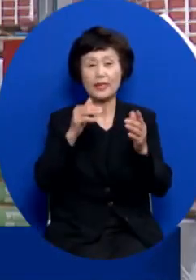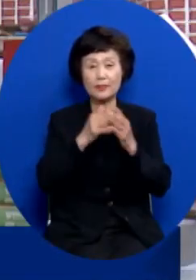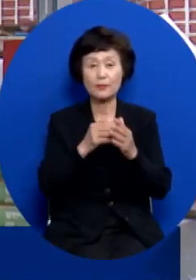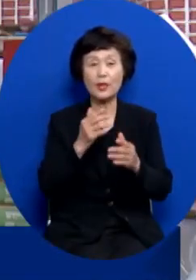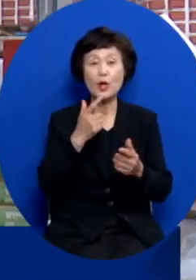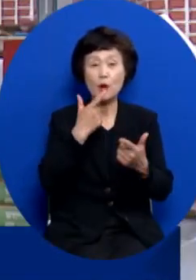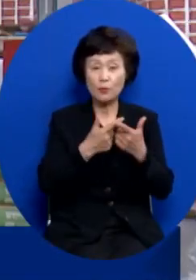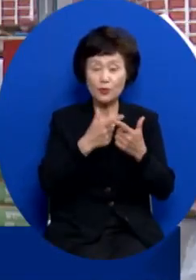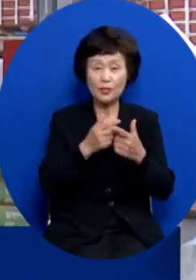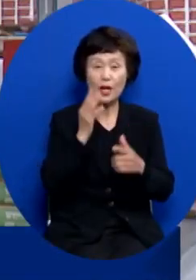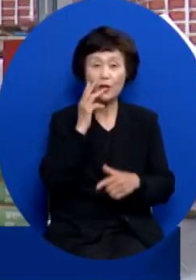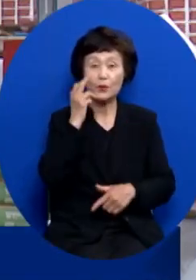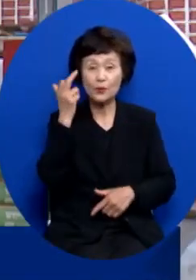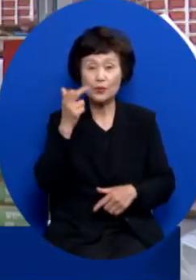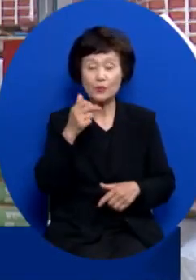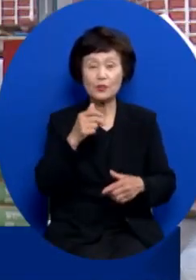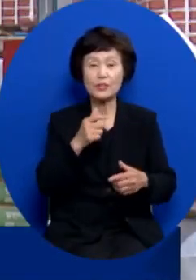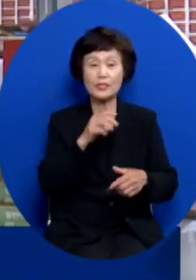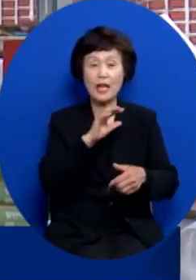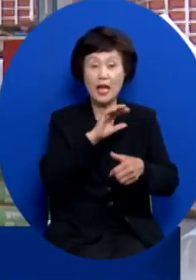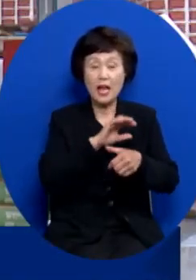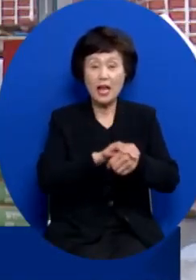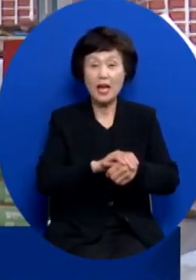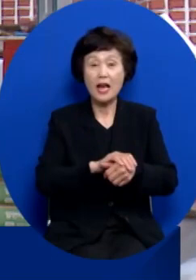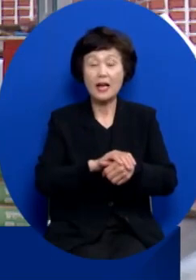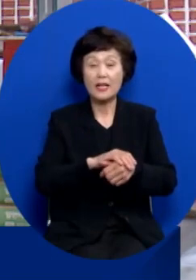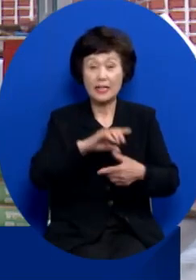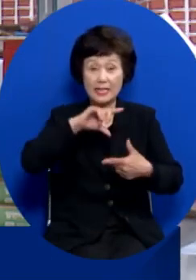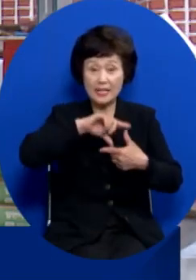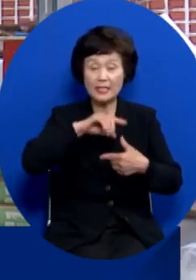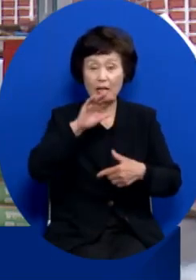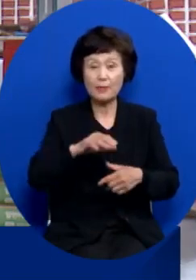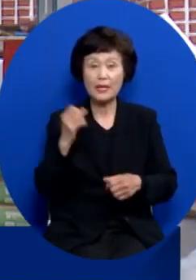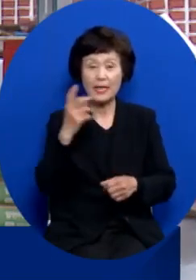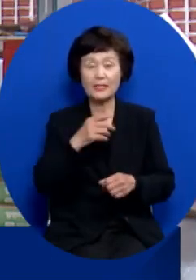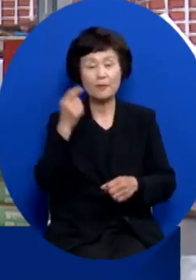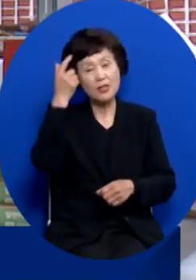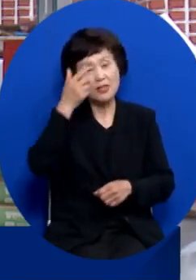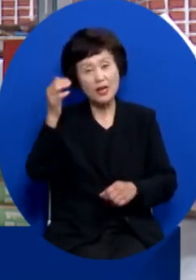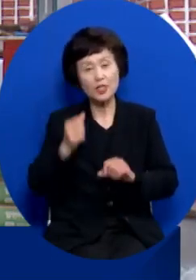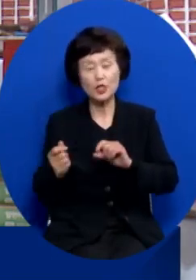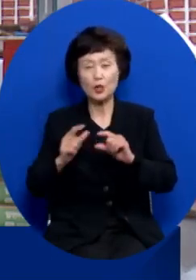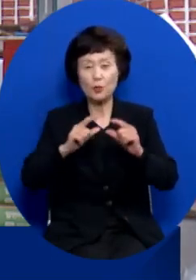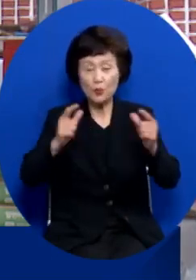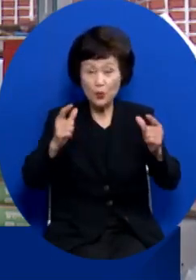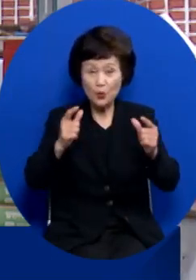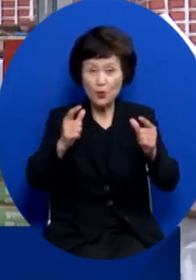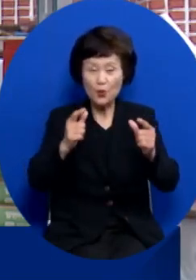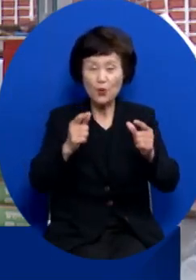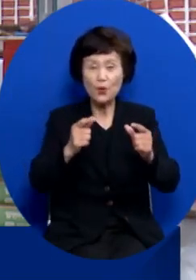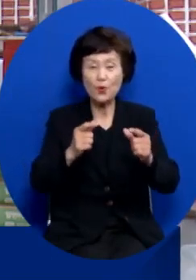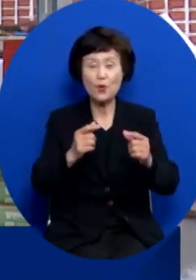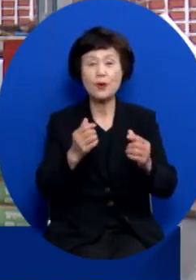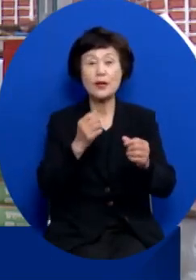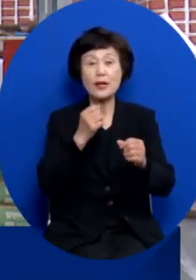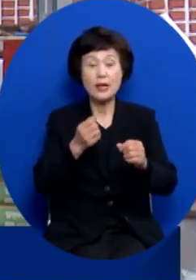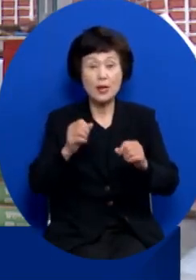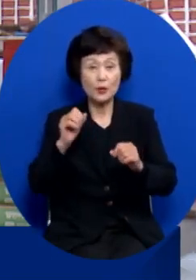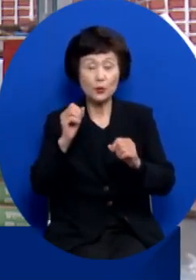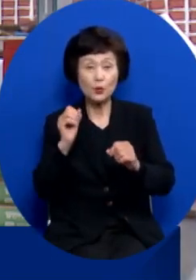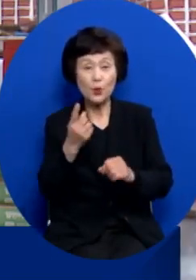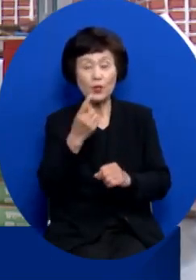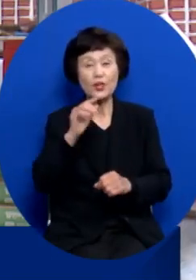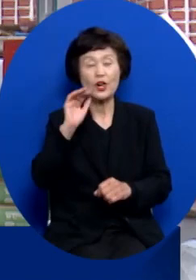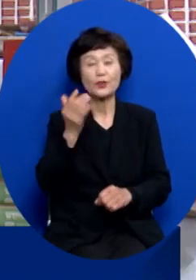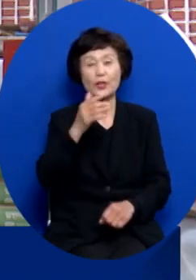울산 경남의 다시 한번 영적 부흥을 일으키는 진원지가 되는 그런 기도원으로 쓰임